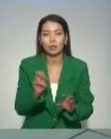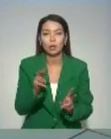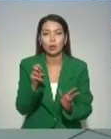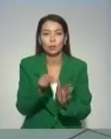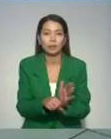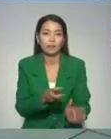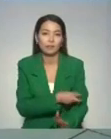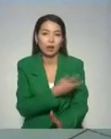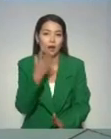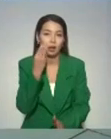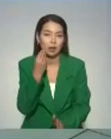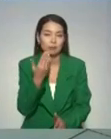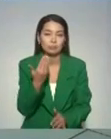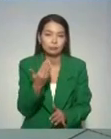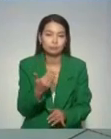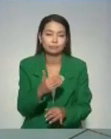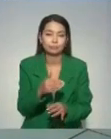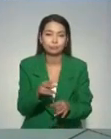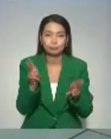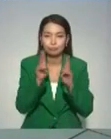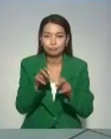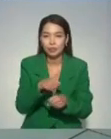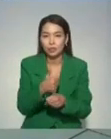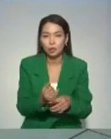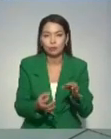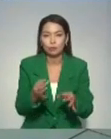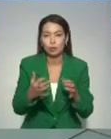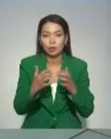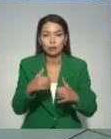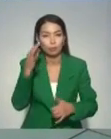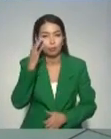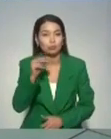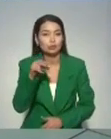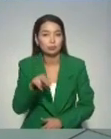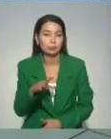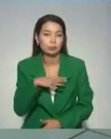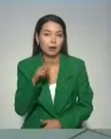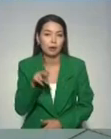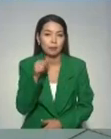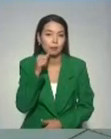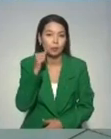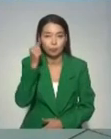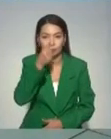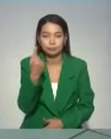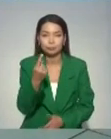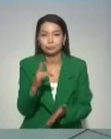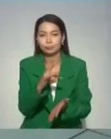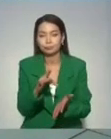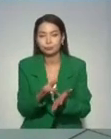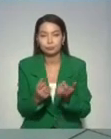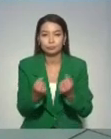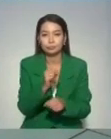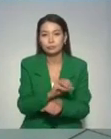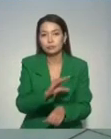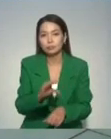Алматы проходит главное судебное разбирательство. Напомню, ЧП произошло в апреле прошлого года. На одной из городских автостоянок из